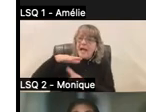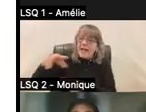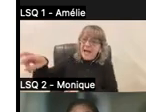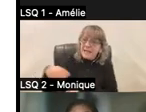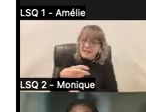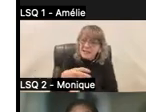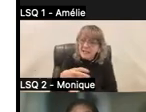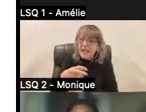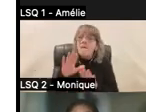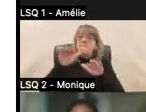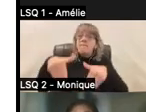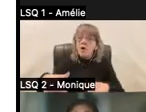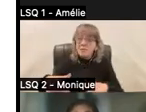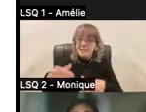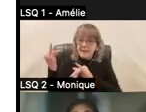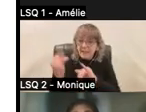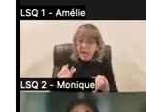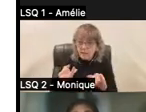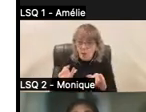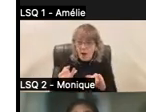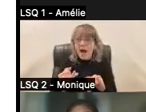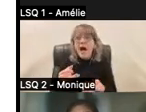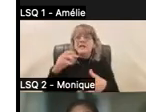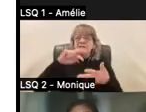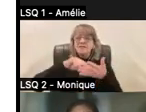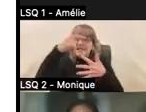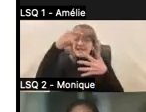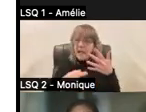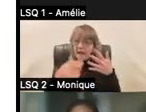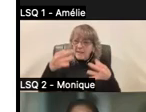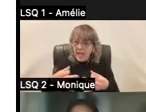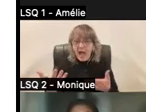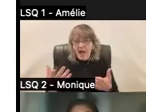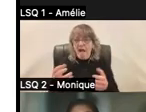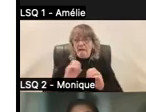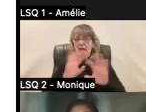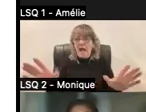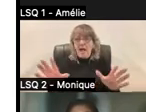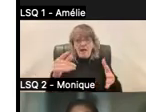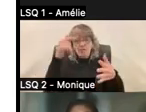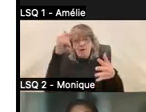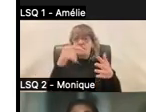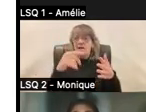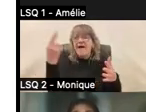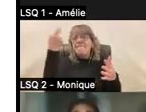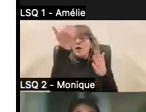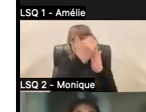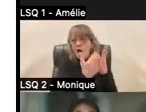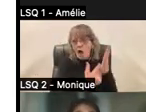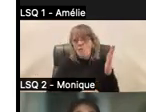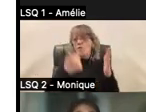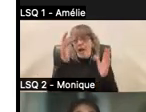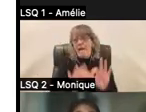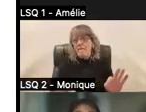de post-migratoire, les déterminants sociaux sont systématiquement identifiés comme les facteurs les plus